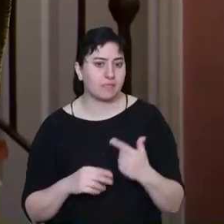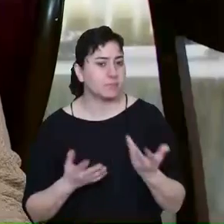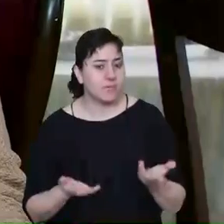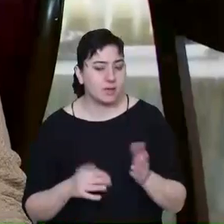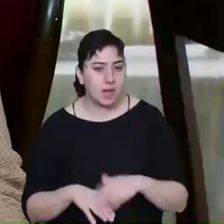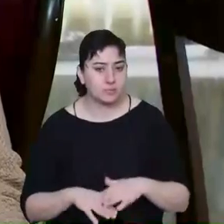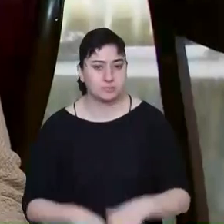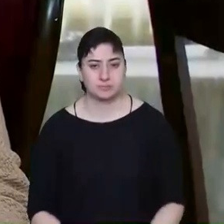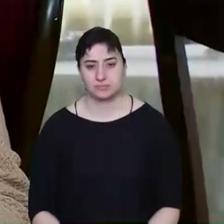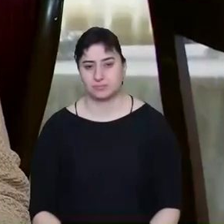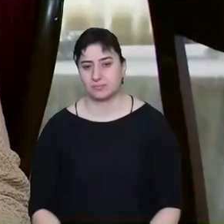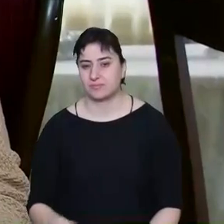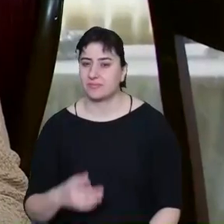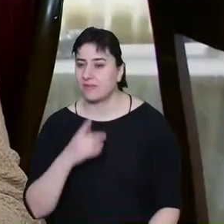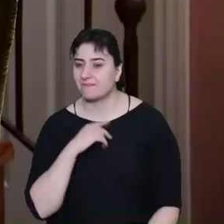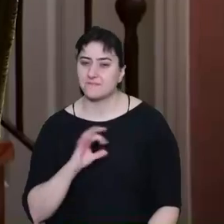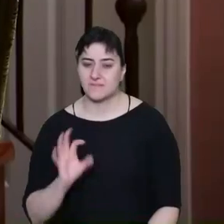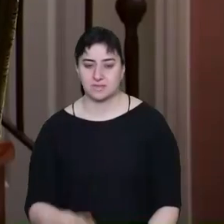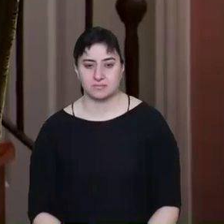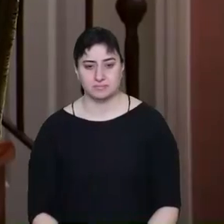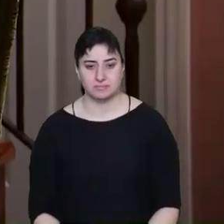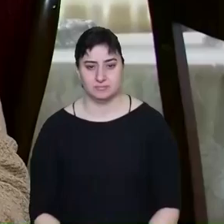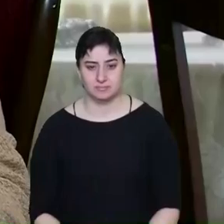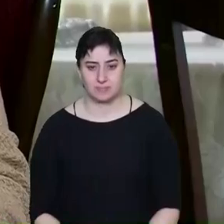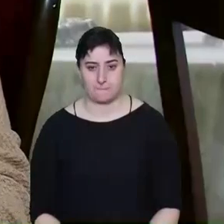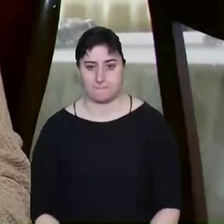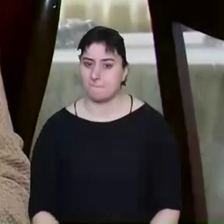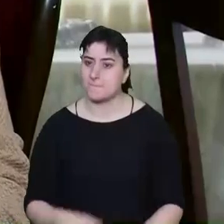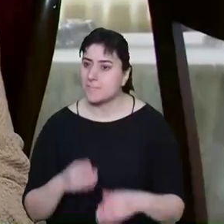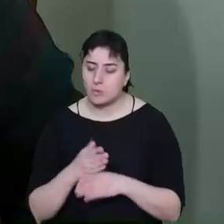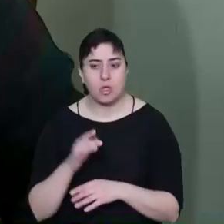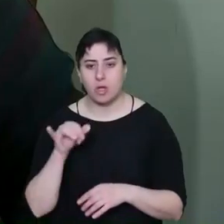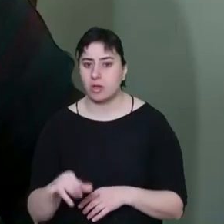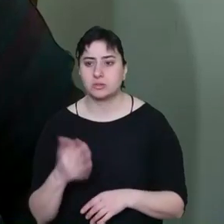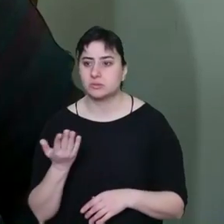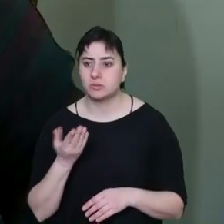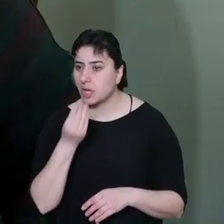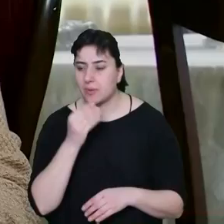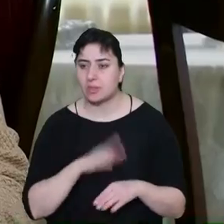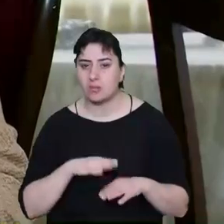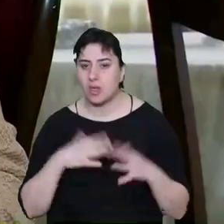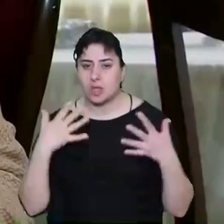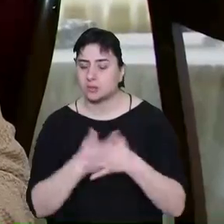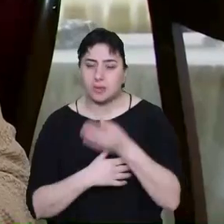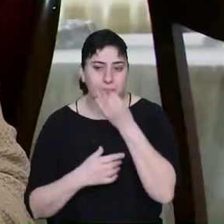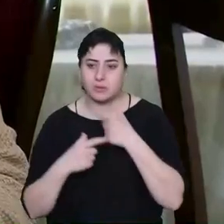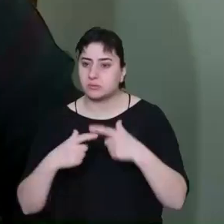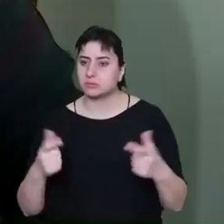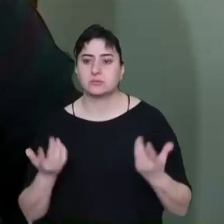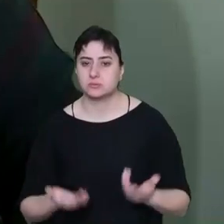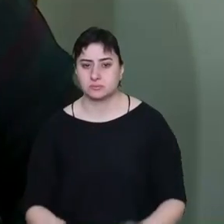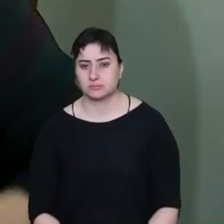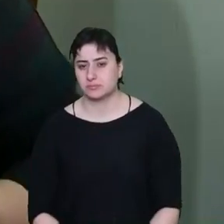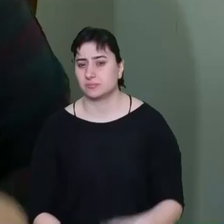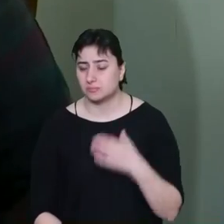koyacaksınız? Olsa da yesek vallahi ya. Vallahi ilk defa haklı ya. Biz şimdi akşam onlara ne ikram edeceğiz?